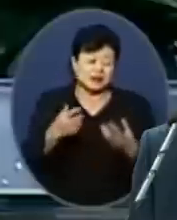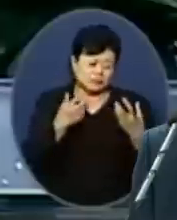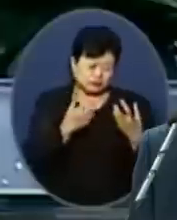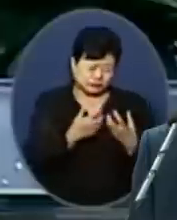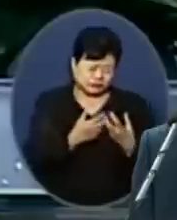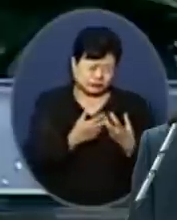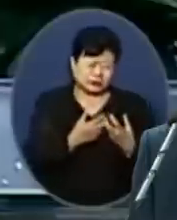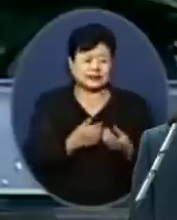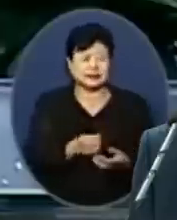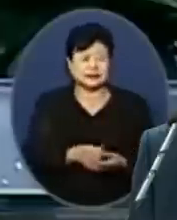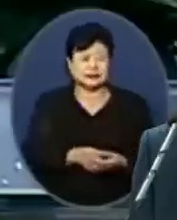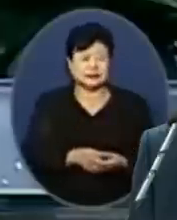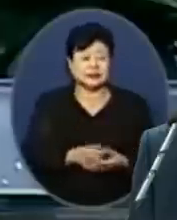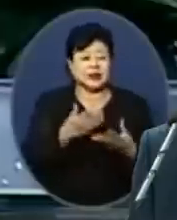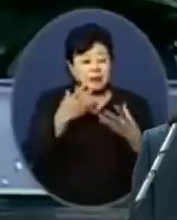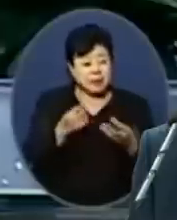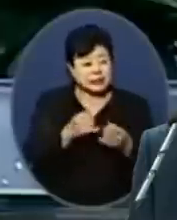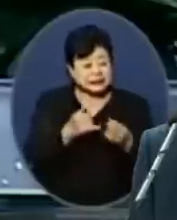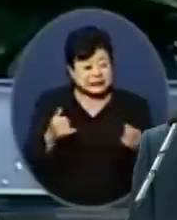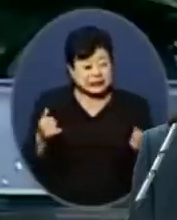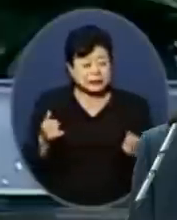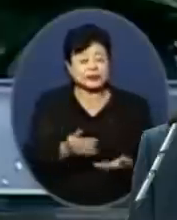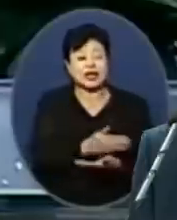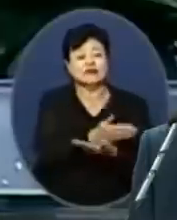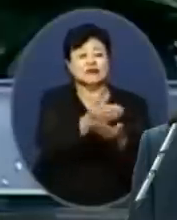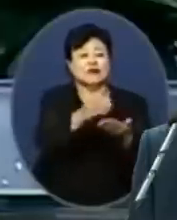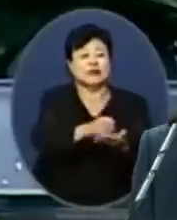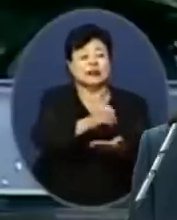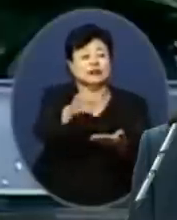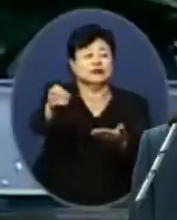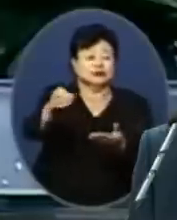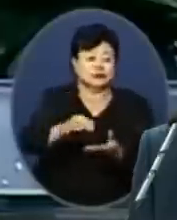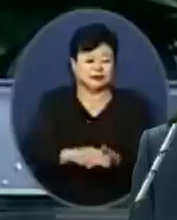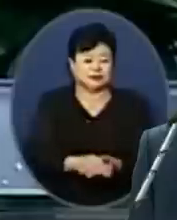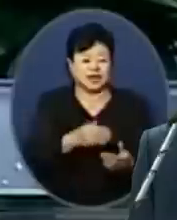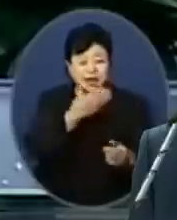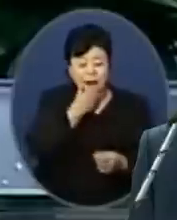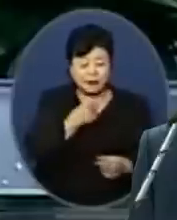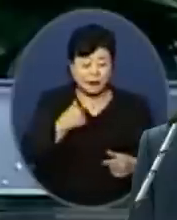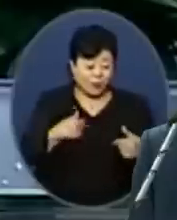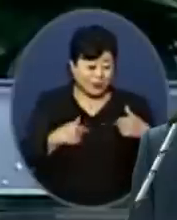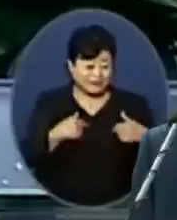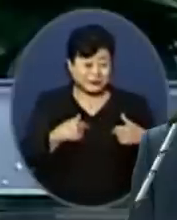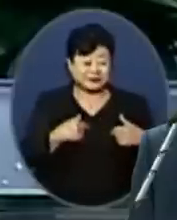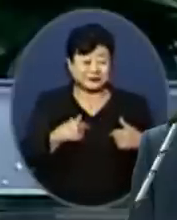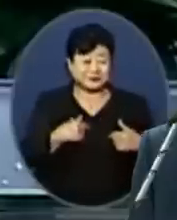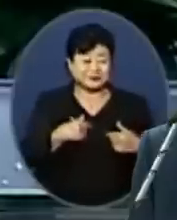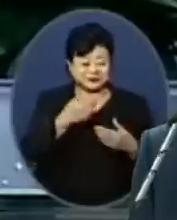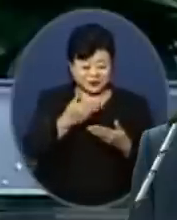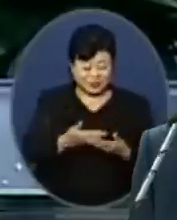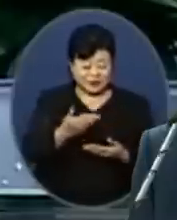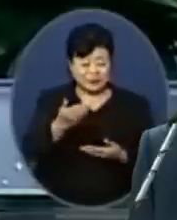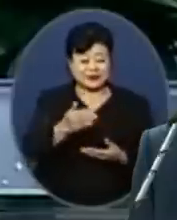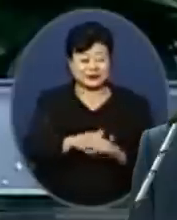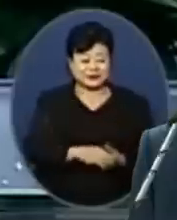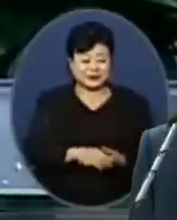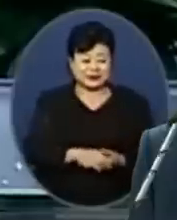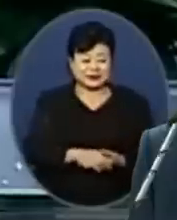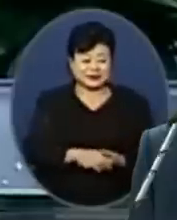풍부한 데서 많은 사람하고 나누음으로 나누는 행복과 기쁨조차 얻게 만들어 주신